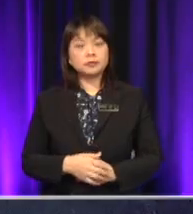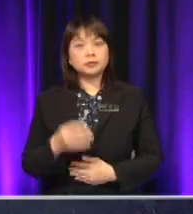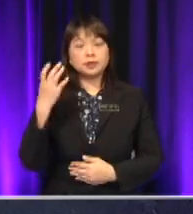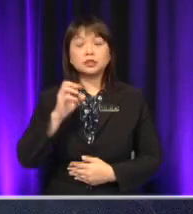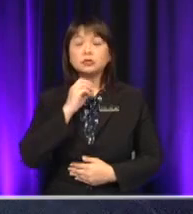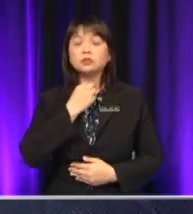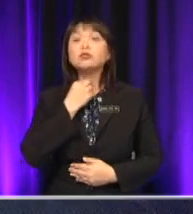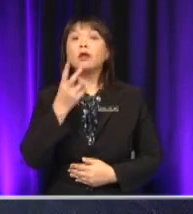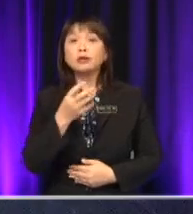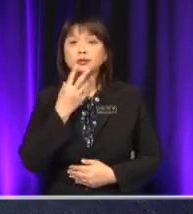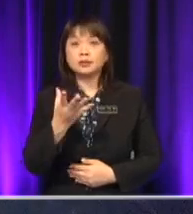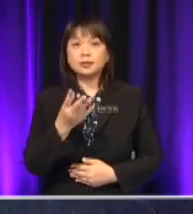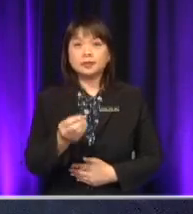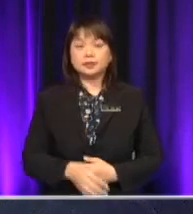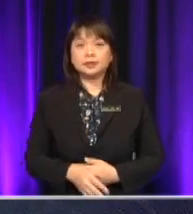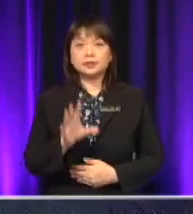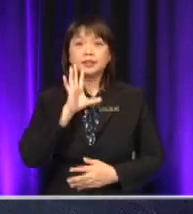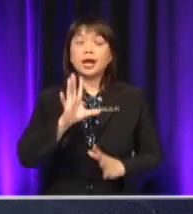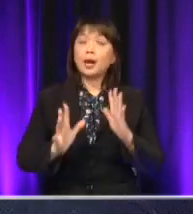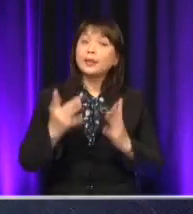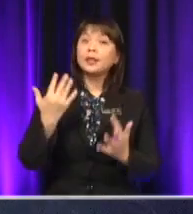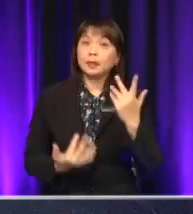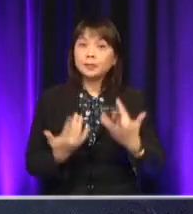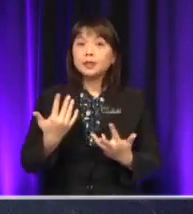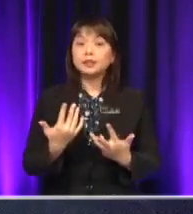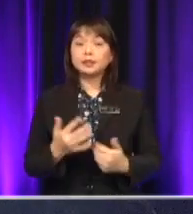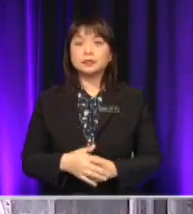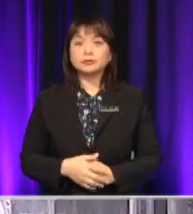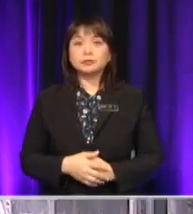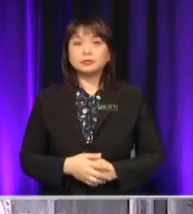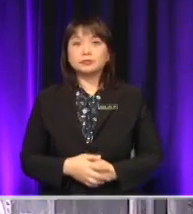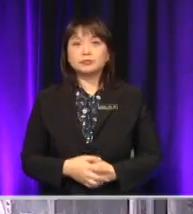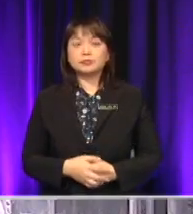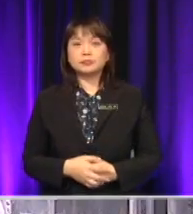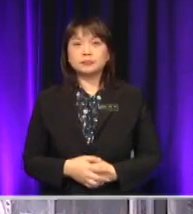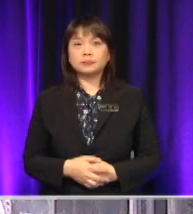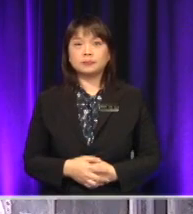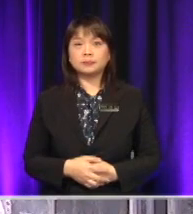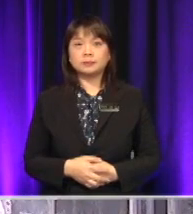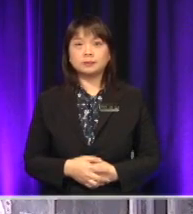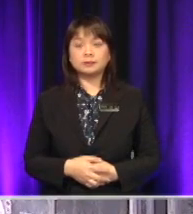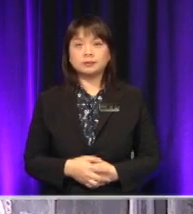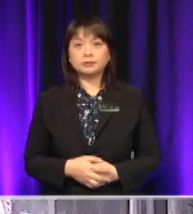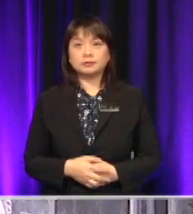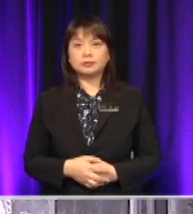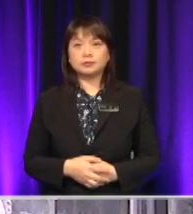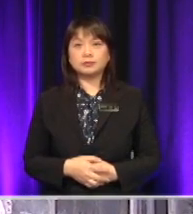dengar kan? Okey, lepas cikgu dengar tu, kalau cikgu tak dengar, kena buat apa? Kalau begitu, adakah saya perlu